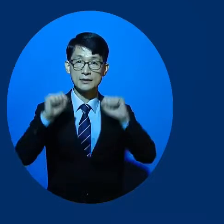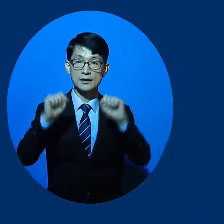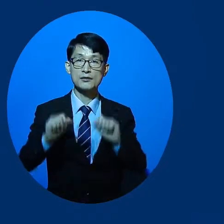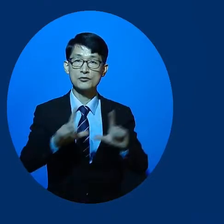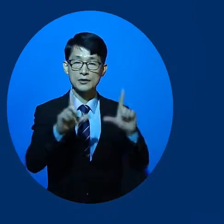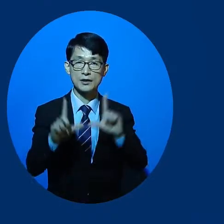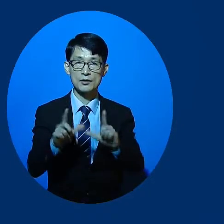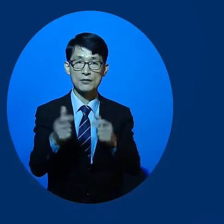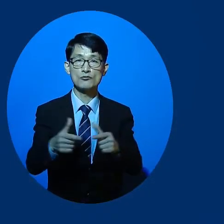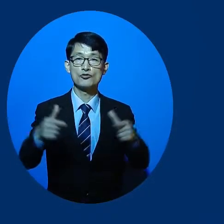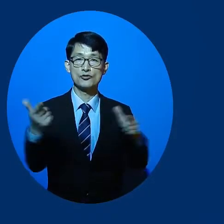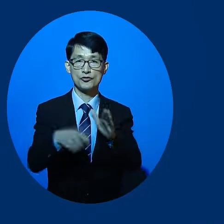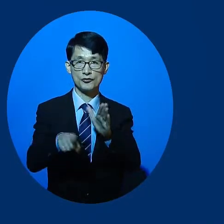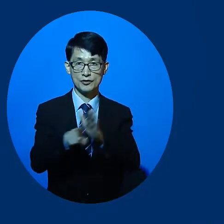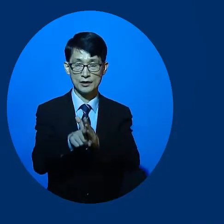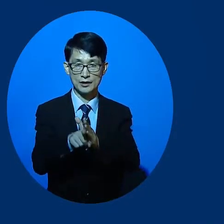위해서